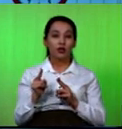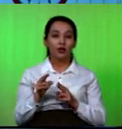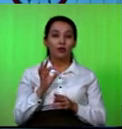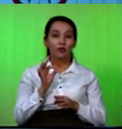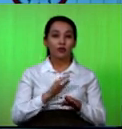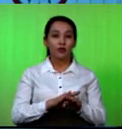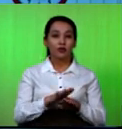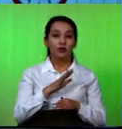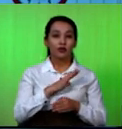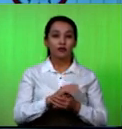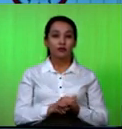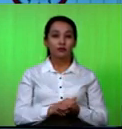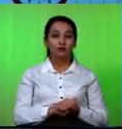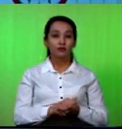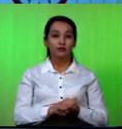qilingan?